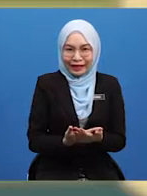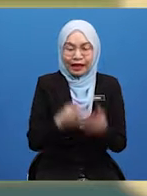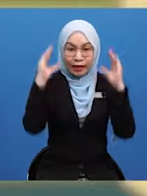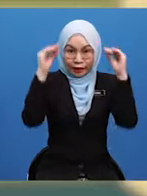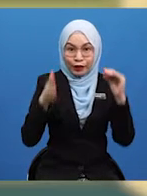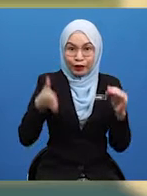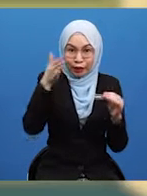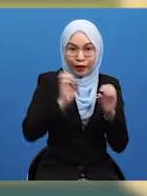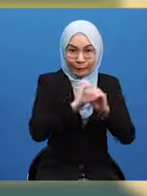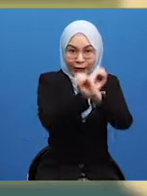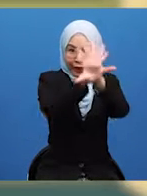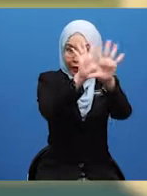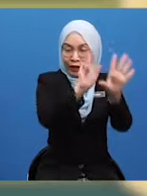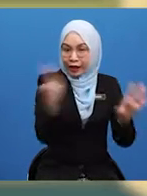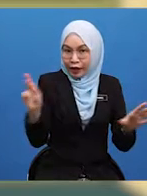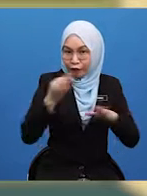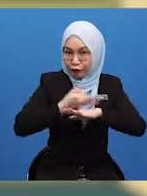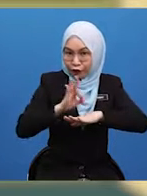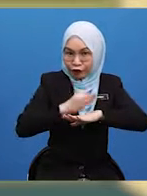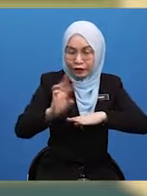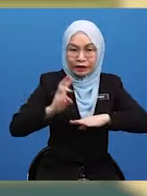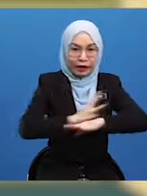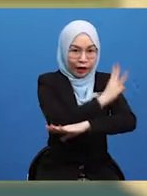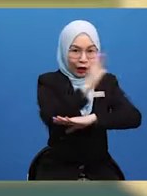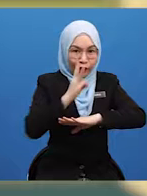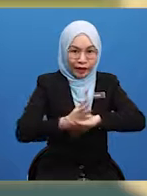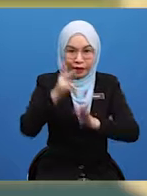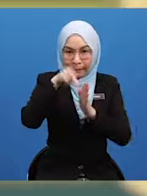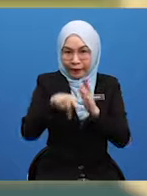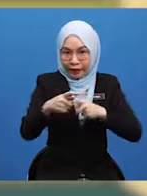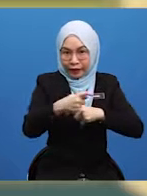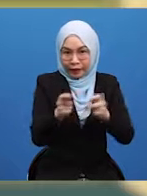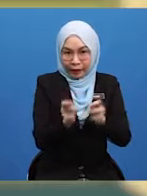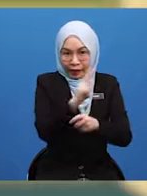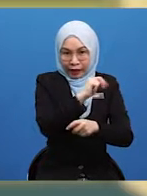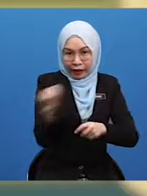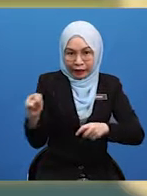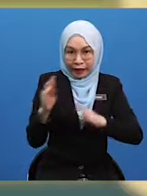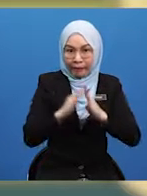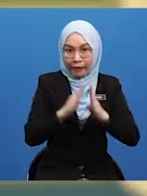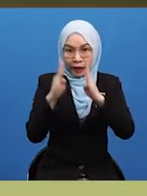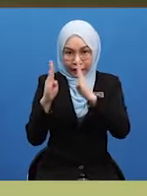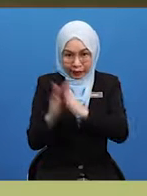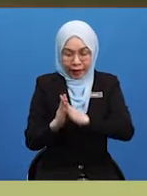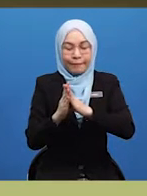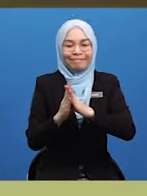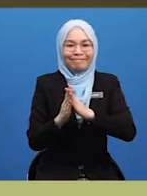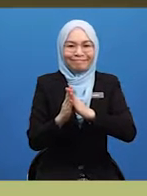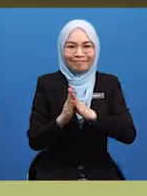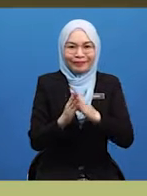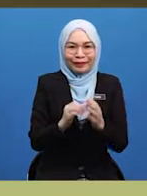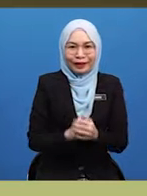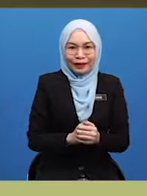cikgu akan menerangkan fungsi kawasan pertempatan bandar terlebih dahulu ya.